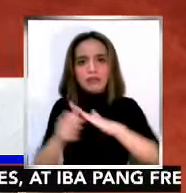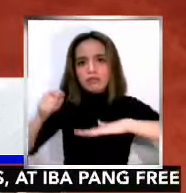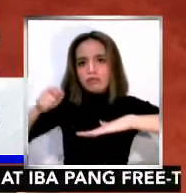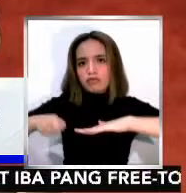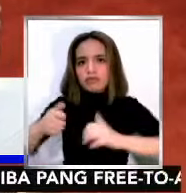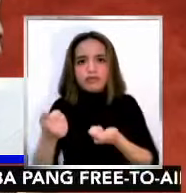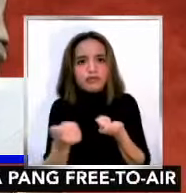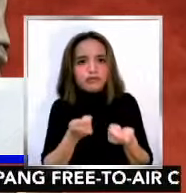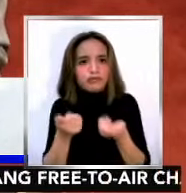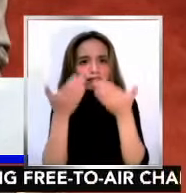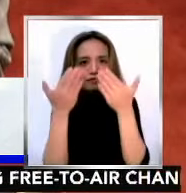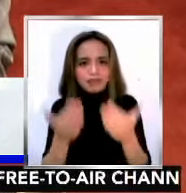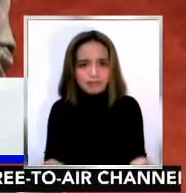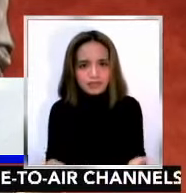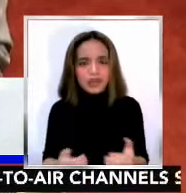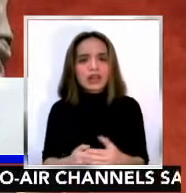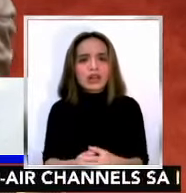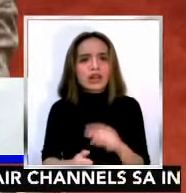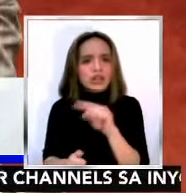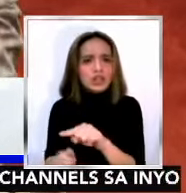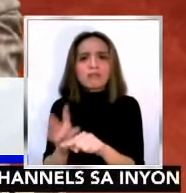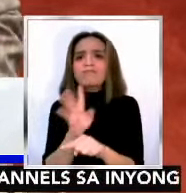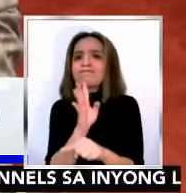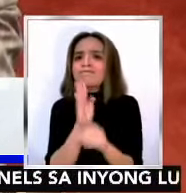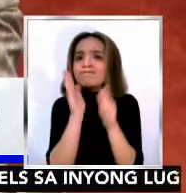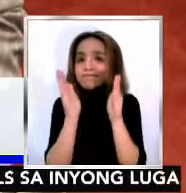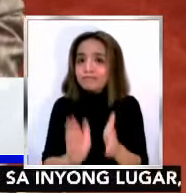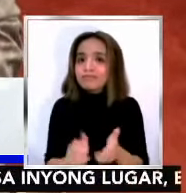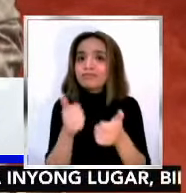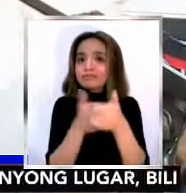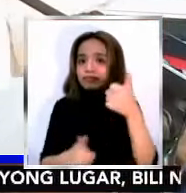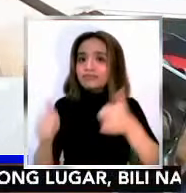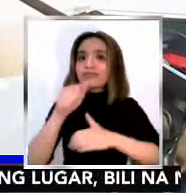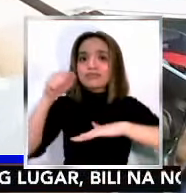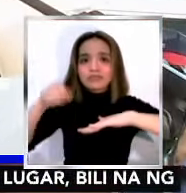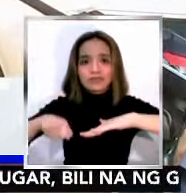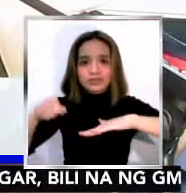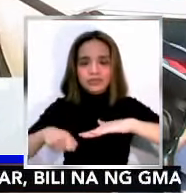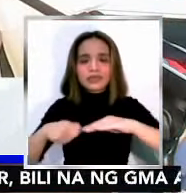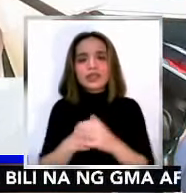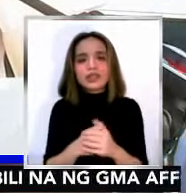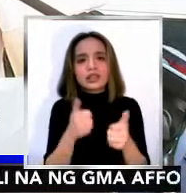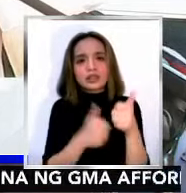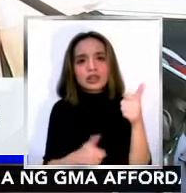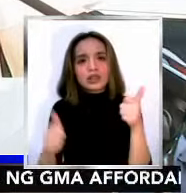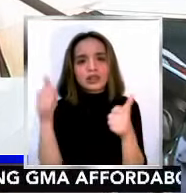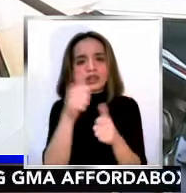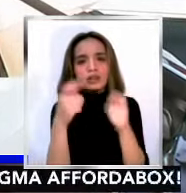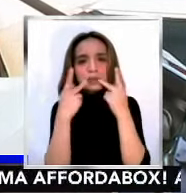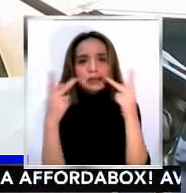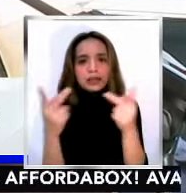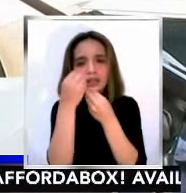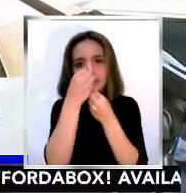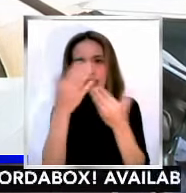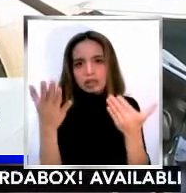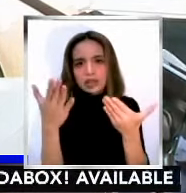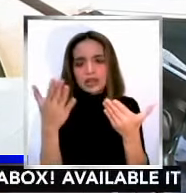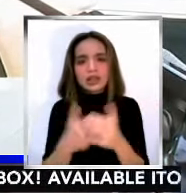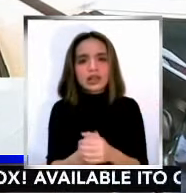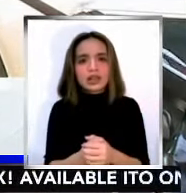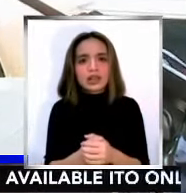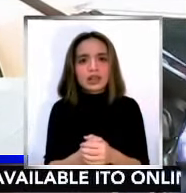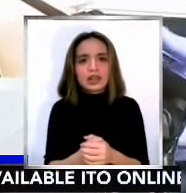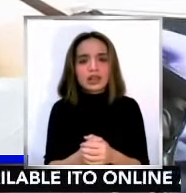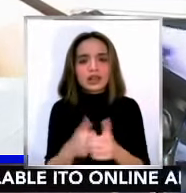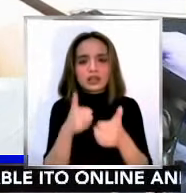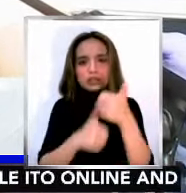Marquez. Naging takapagsalita rin siya ng Korte Suprema, Chief ng Public Information Office ng Korte Suprema at Chief of Staff ng